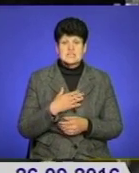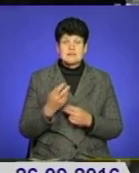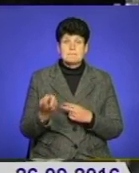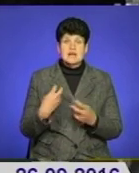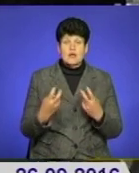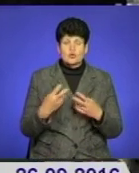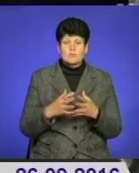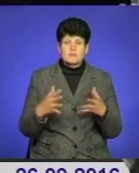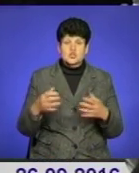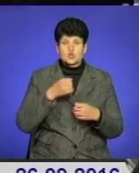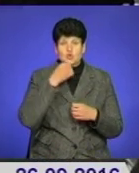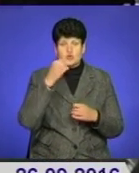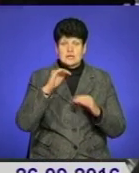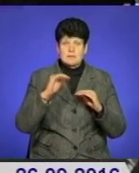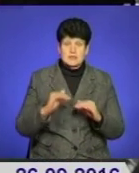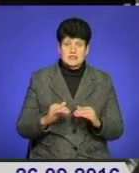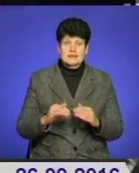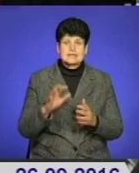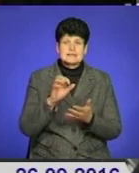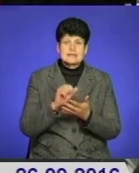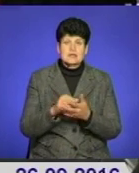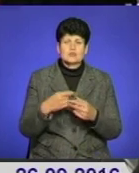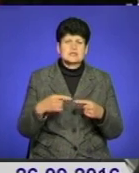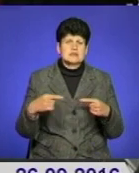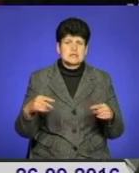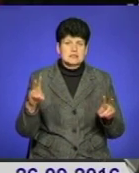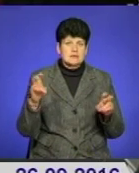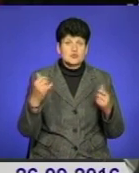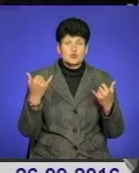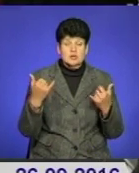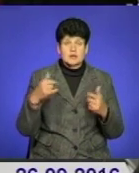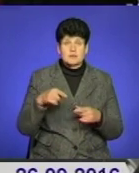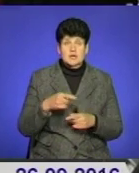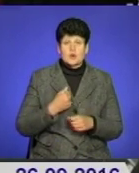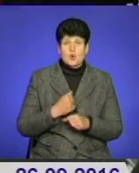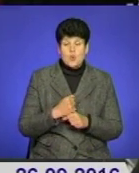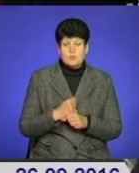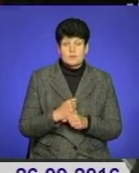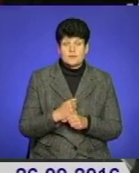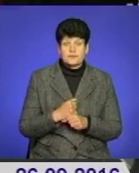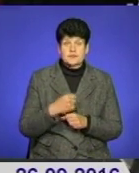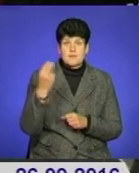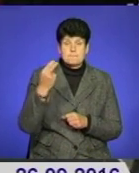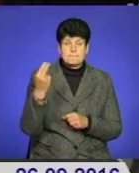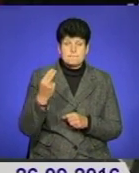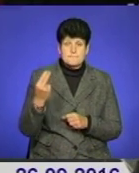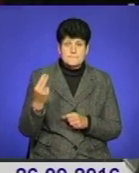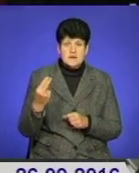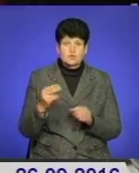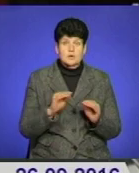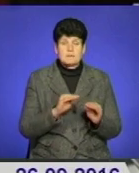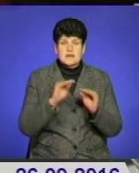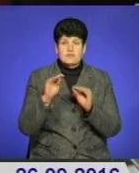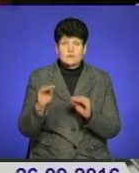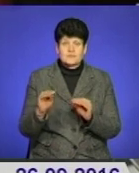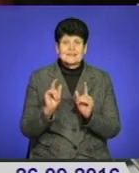і дорослих, і малих, адже заняття в нас різної тематики. От сьогодні ми, наприклад, робимо малюнок, переводимо графічний дизайн,